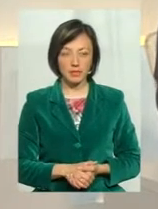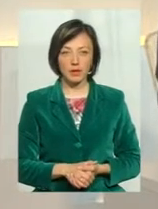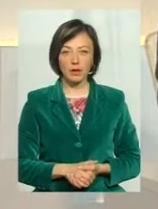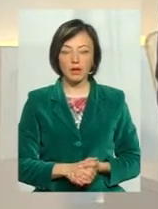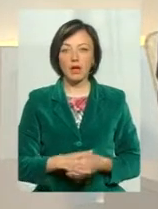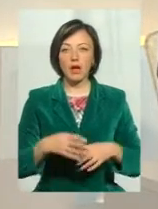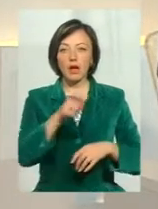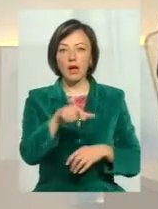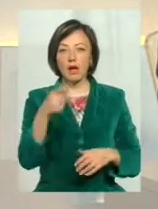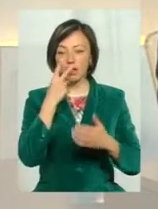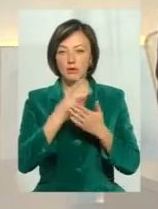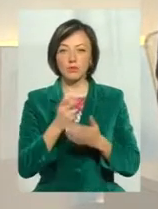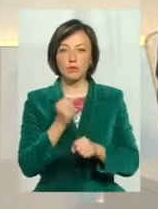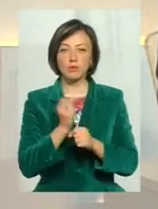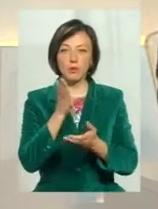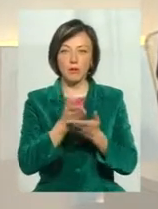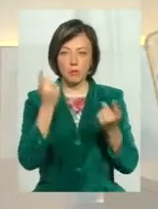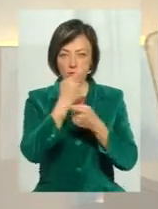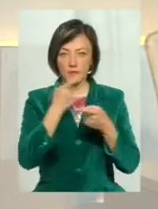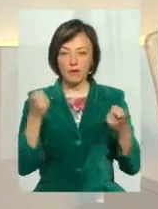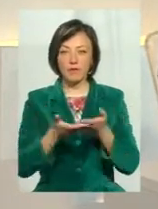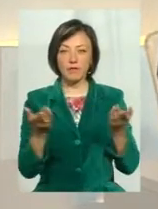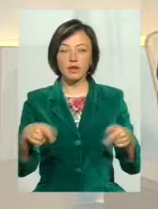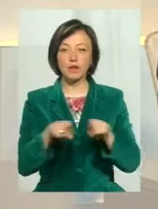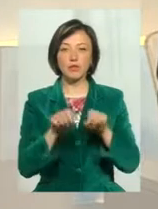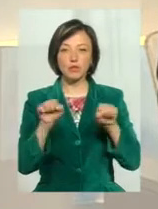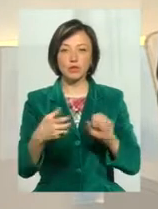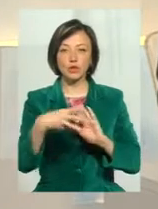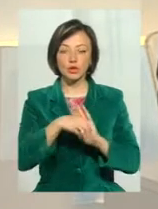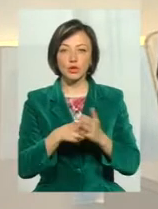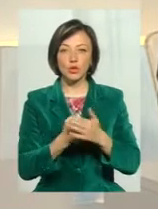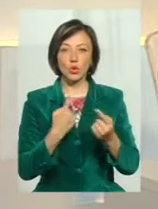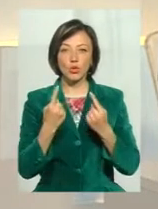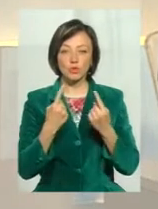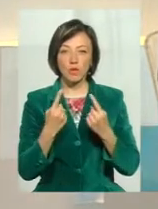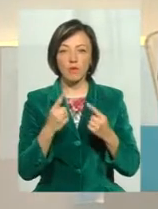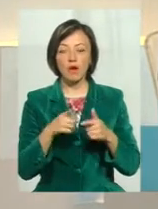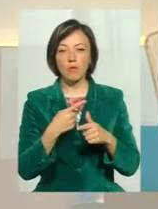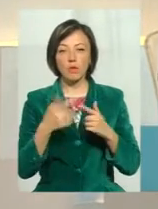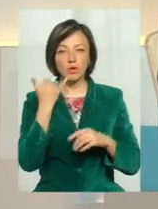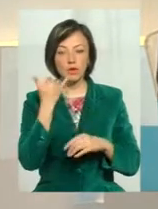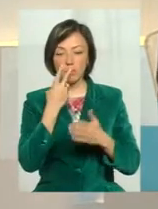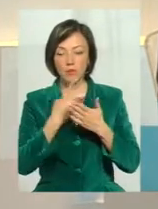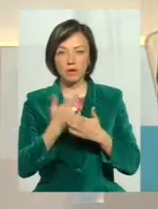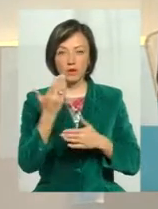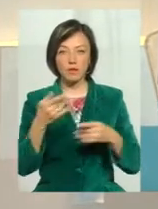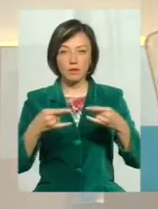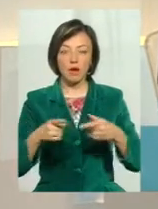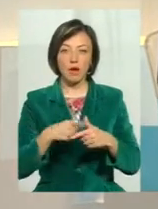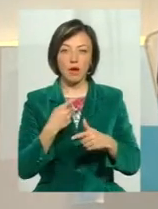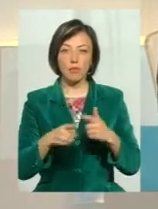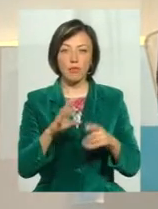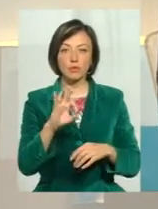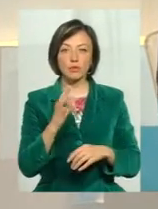Нагадую глядачам, що ми працюємо у прямому ефірі, тому ви також можете долучитись до розмови або телефонами, які бачите на ваших екранах, або